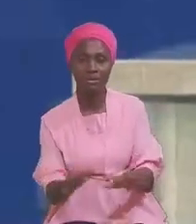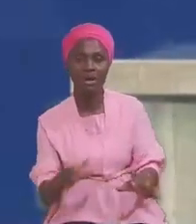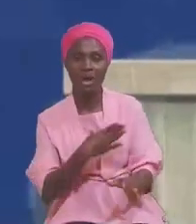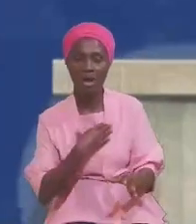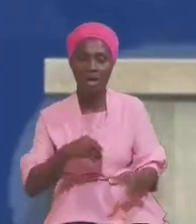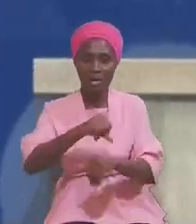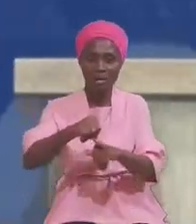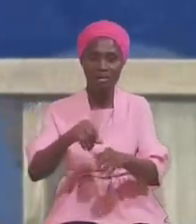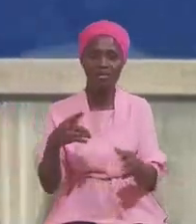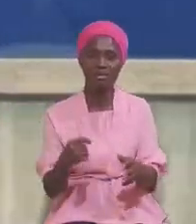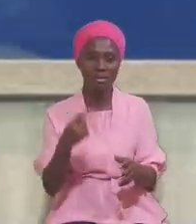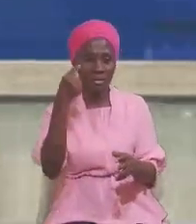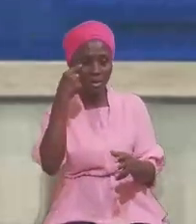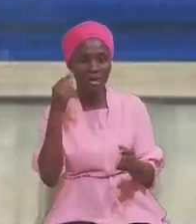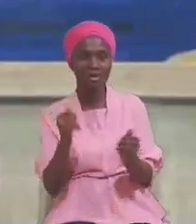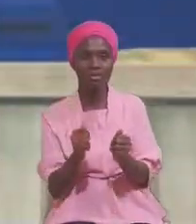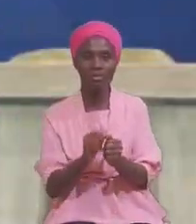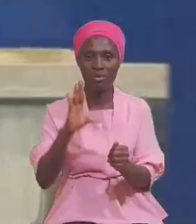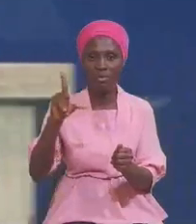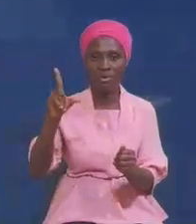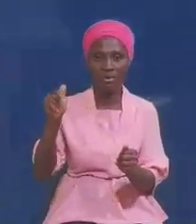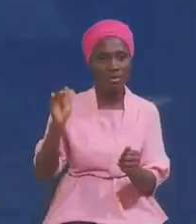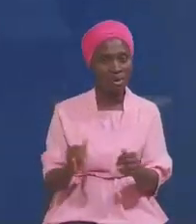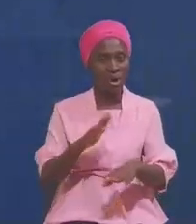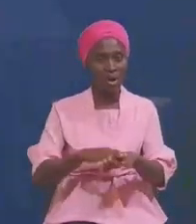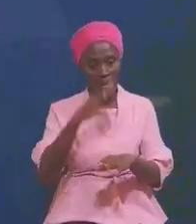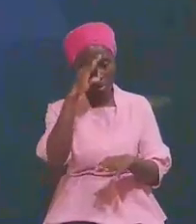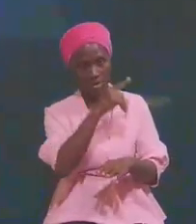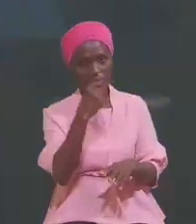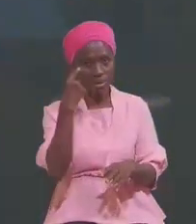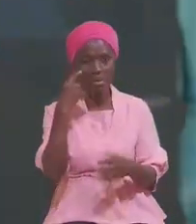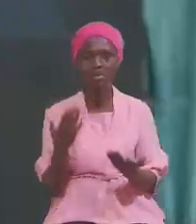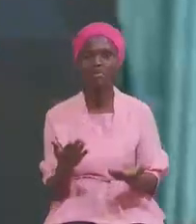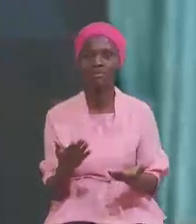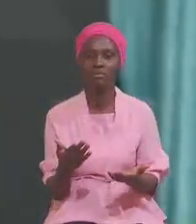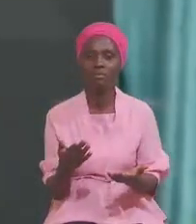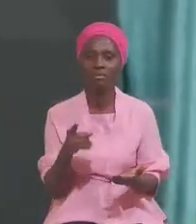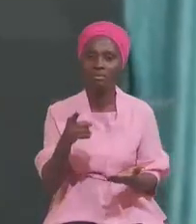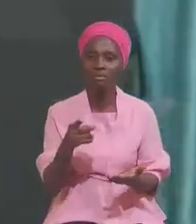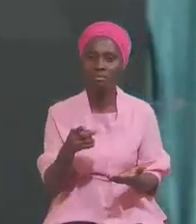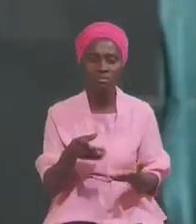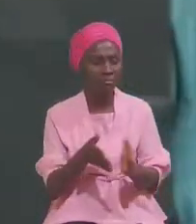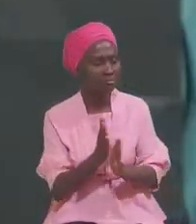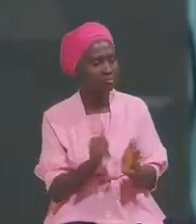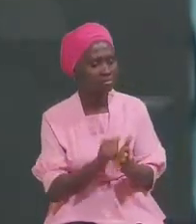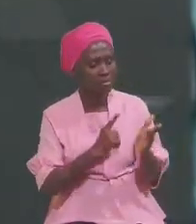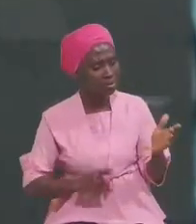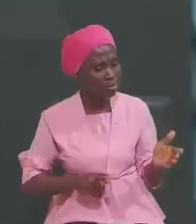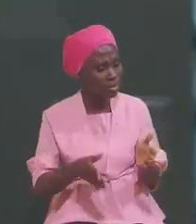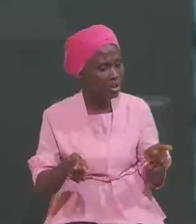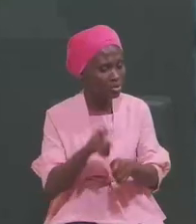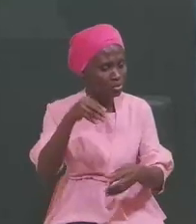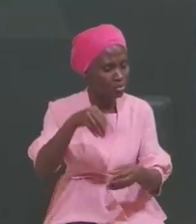à ses yeux. Seigneur, mais comme tu mets la boue à mes yeux, je me